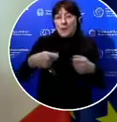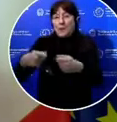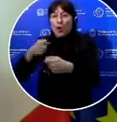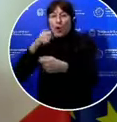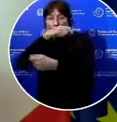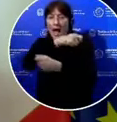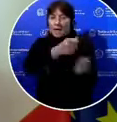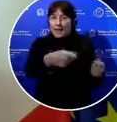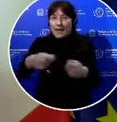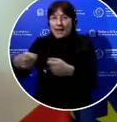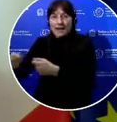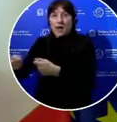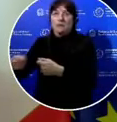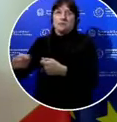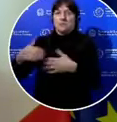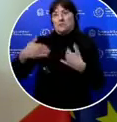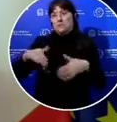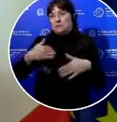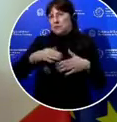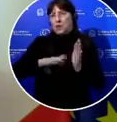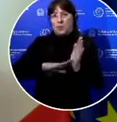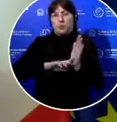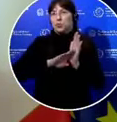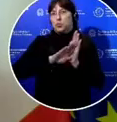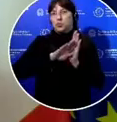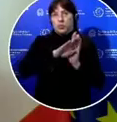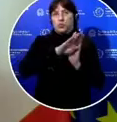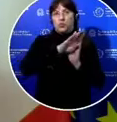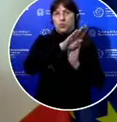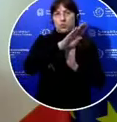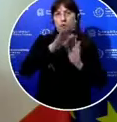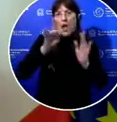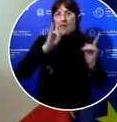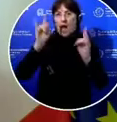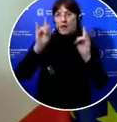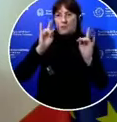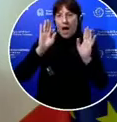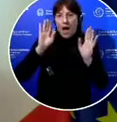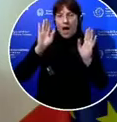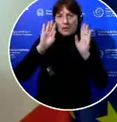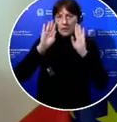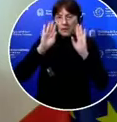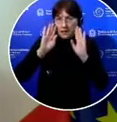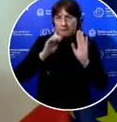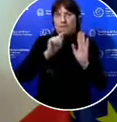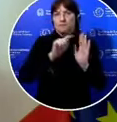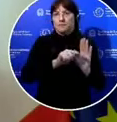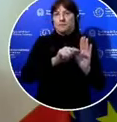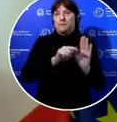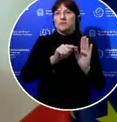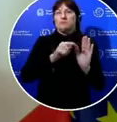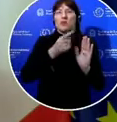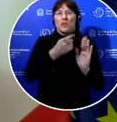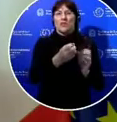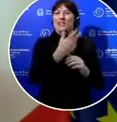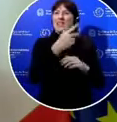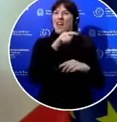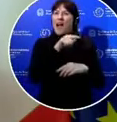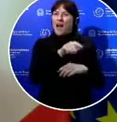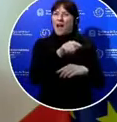cocaina abbia raggiunto livelli molto allarmanti. E questo indica in maniera